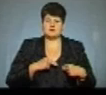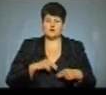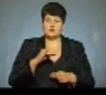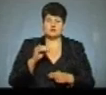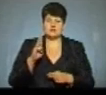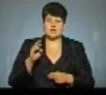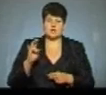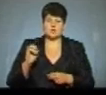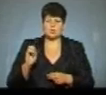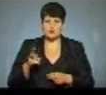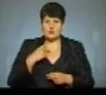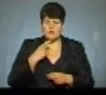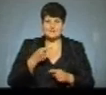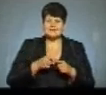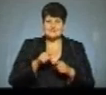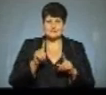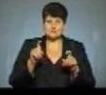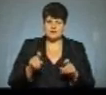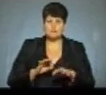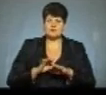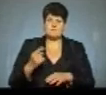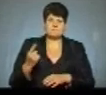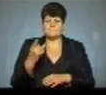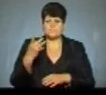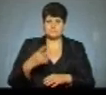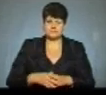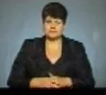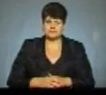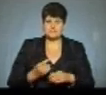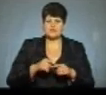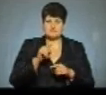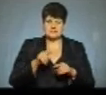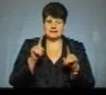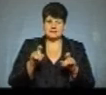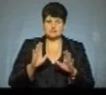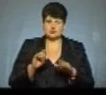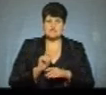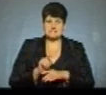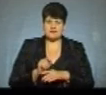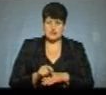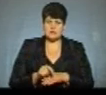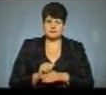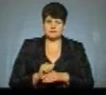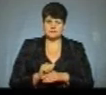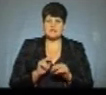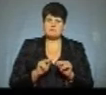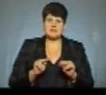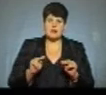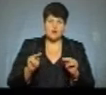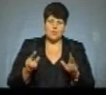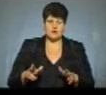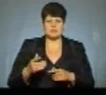Шайнюк каже, це тестування відбувається вперше. В цих тестах будуть завдання із педагогіки,